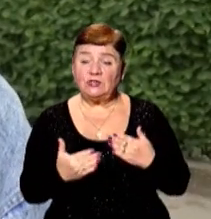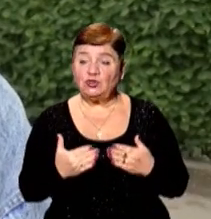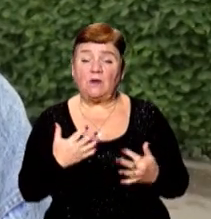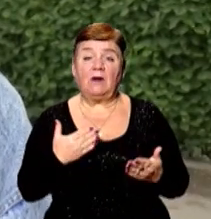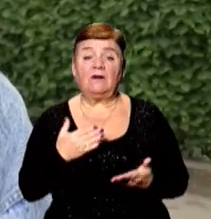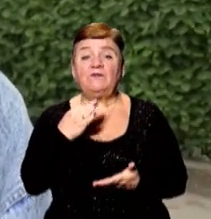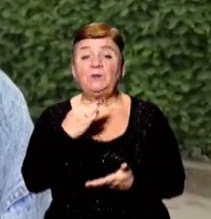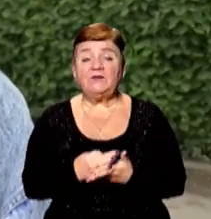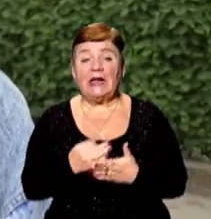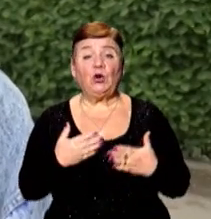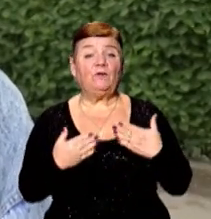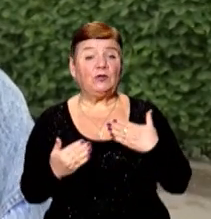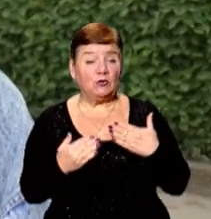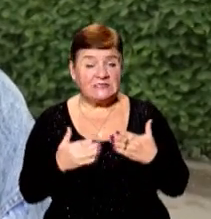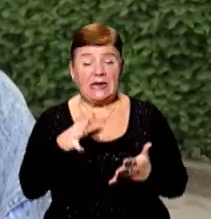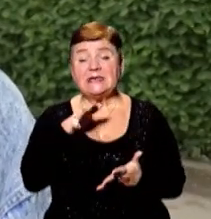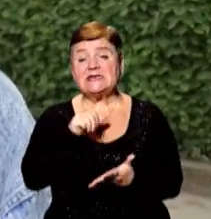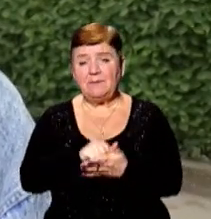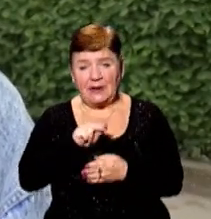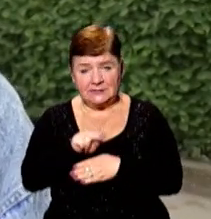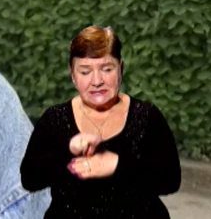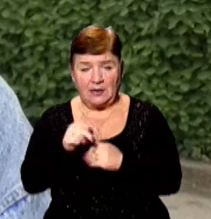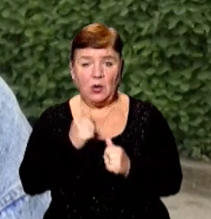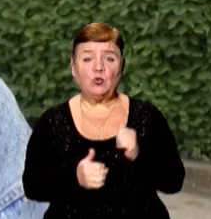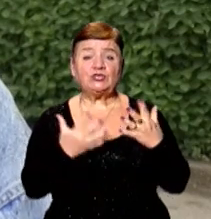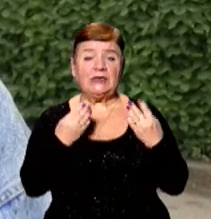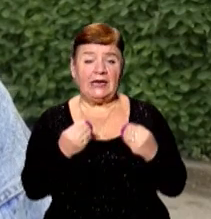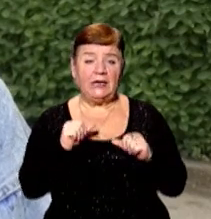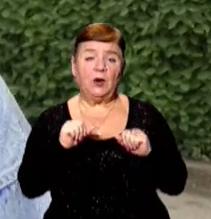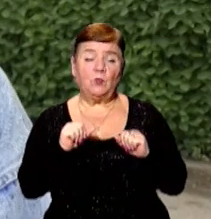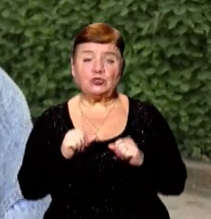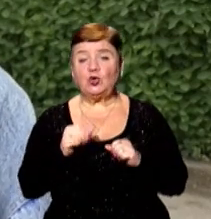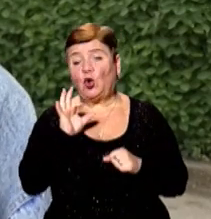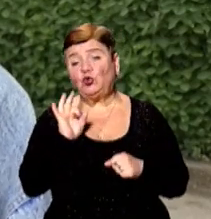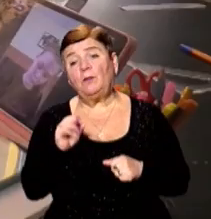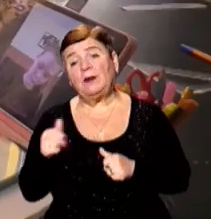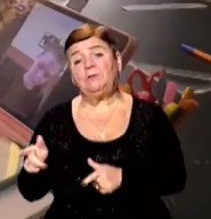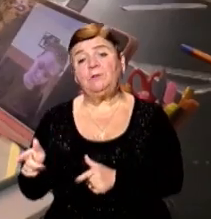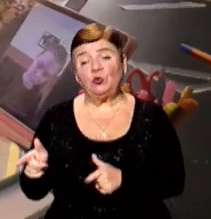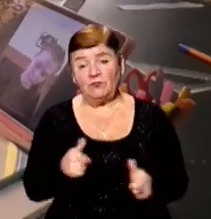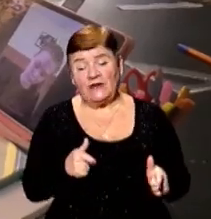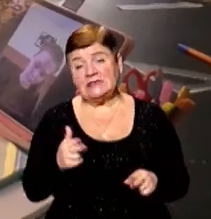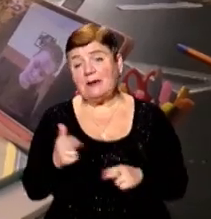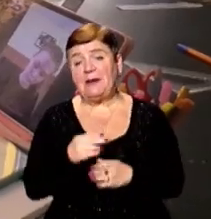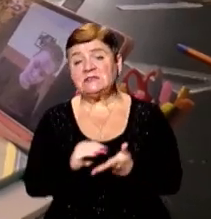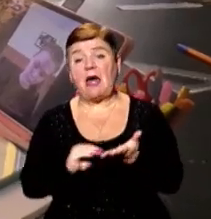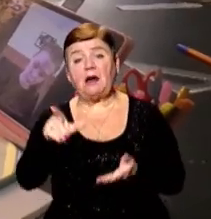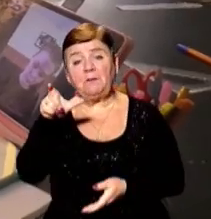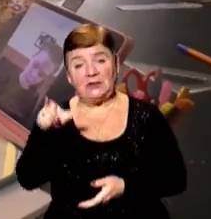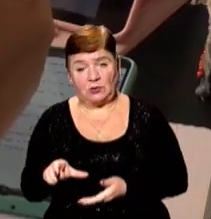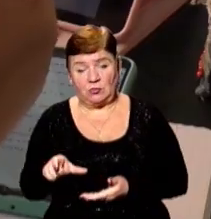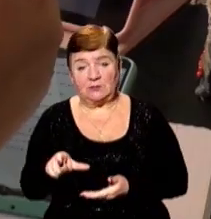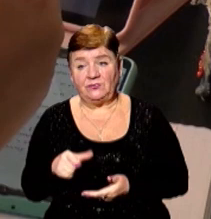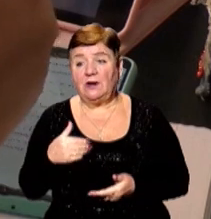поставитися відповідально і займатися цим кожного дня, то можна справді добре підготуватися навіть без репетиторів. Вчителька математики